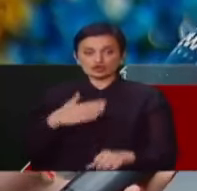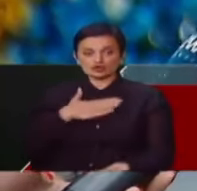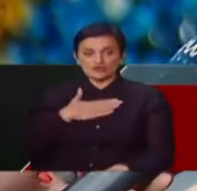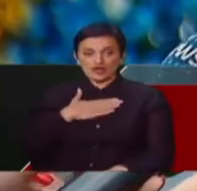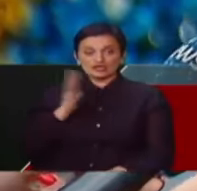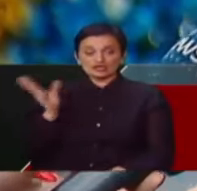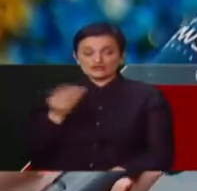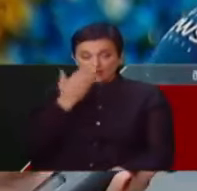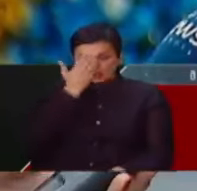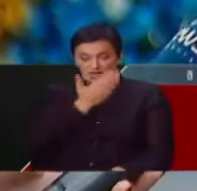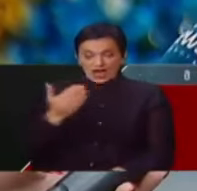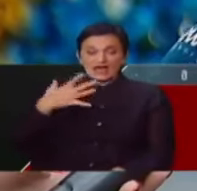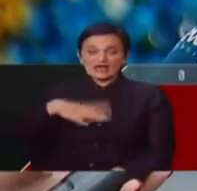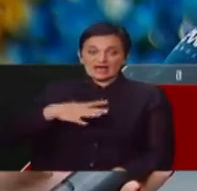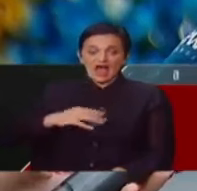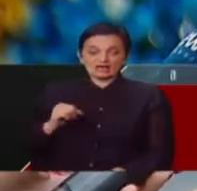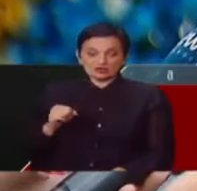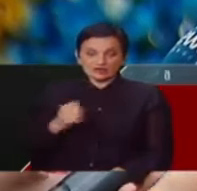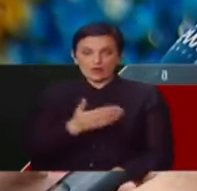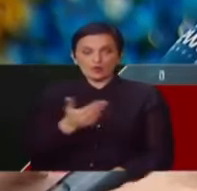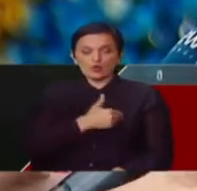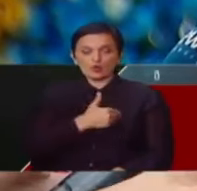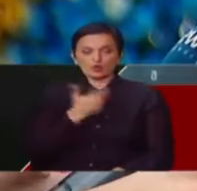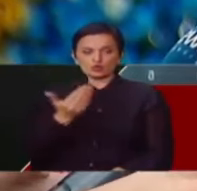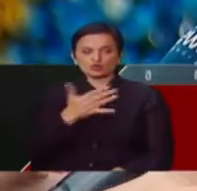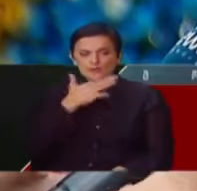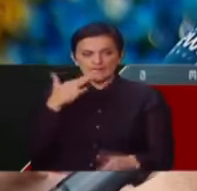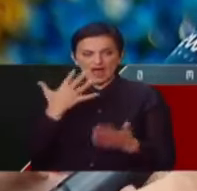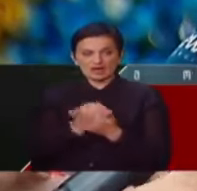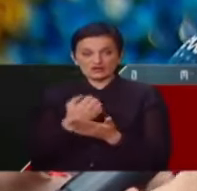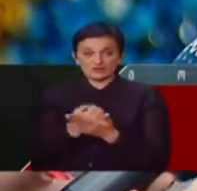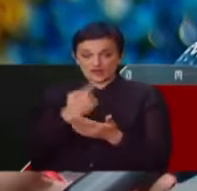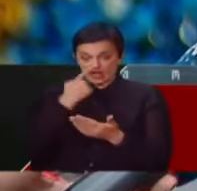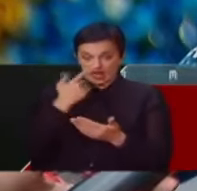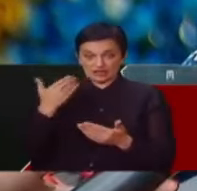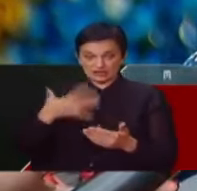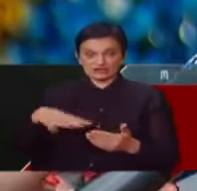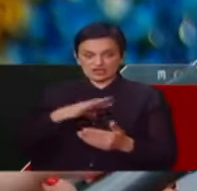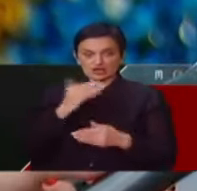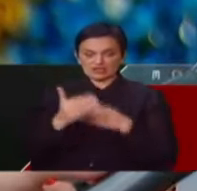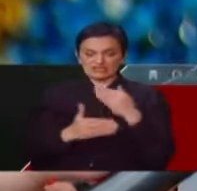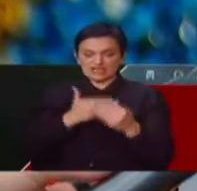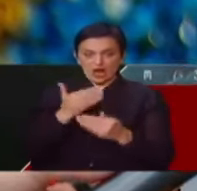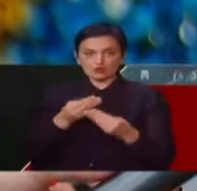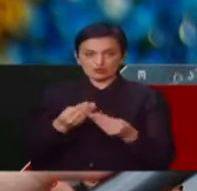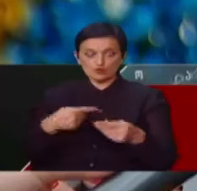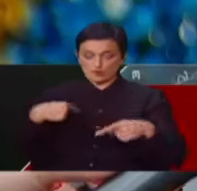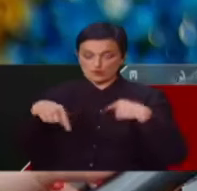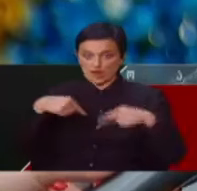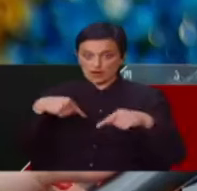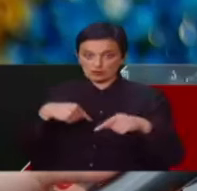რომ ყველა ერს, მათ შორის ქართულ მეგობრებს, ვუსურვოთ ბევრი გამარჯვება. ახლახან საქართველოს წარმატებები მოიპოვა